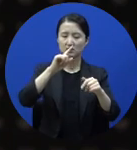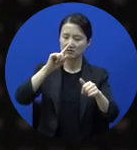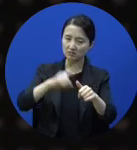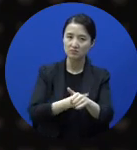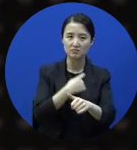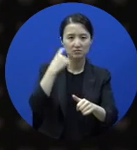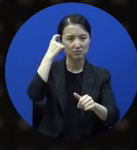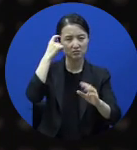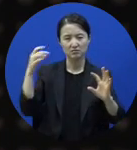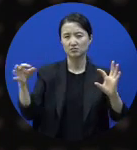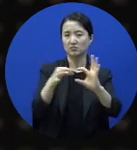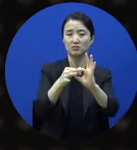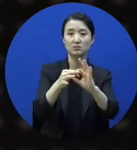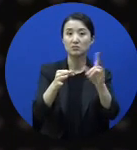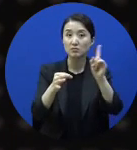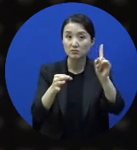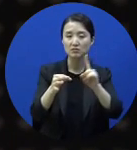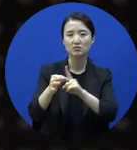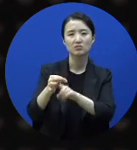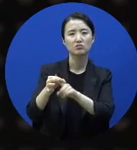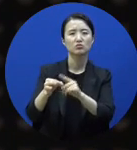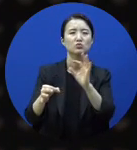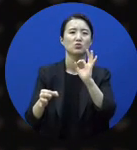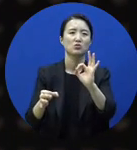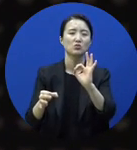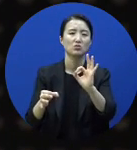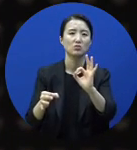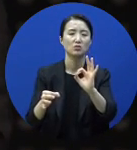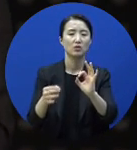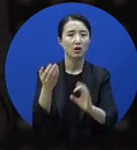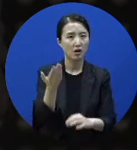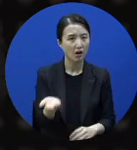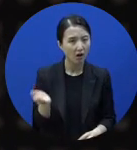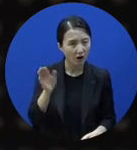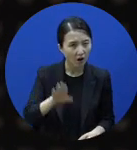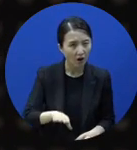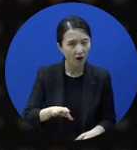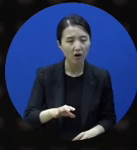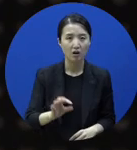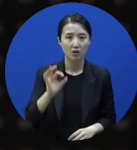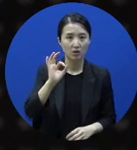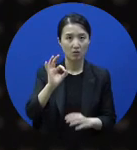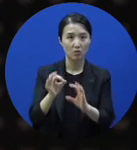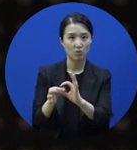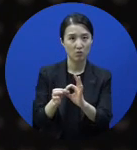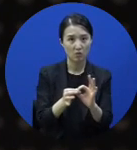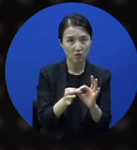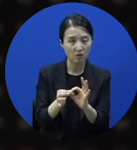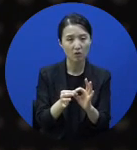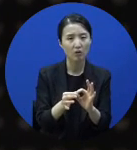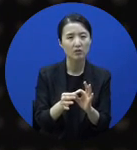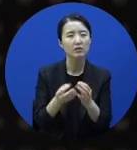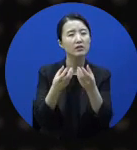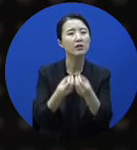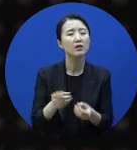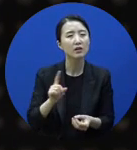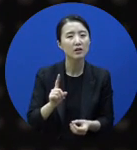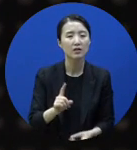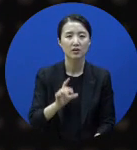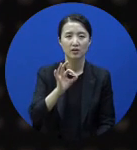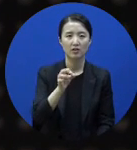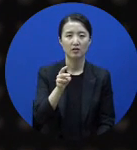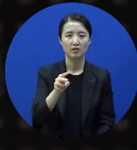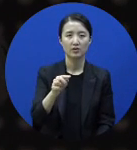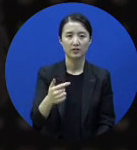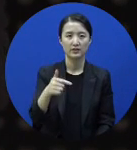하냐면 무형자산이라는 걸 언급을 합니다. 그래서 우리가 사실 연금도 있고 당연히 연금은 갖고 있어야 되죠. 연금 갖고